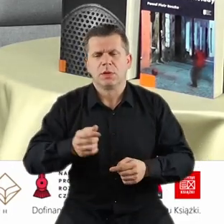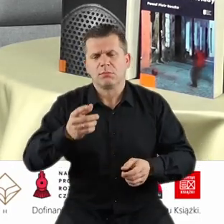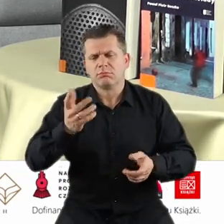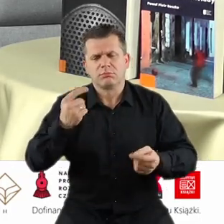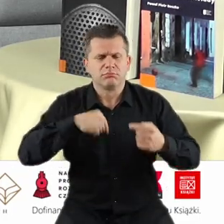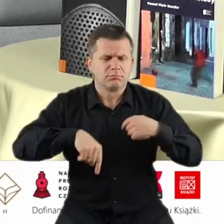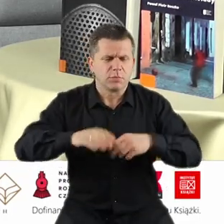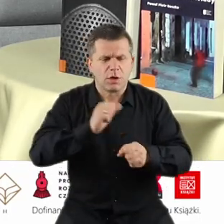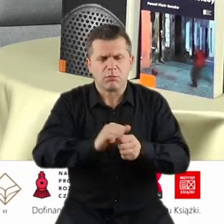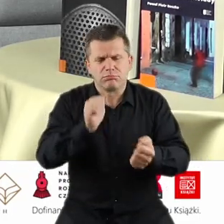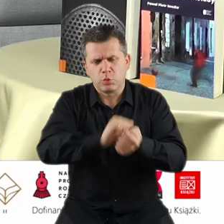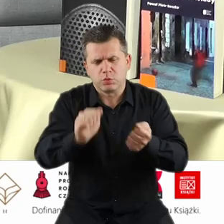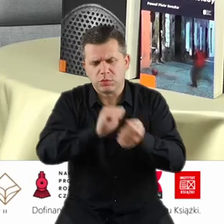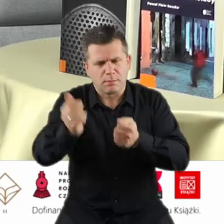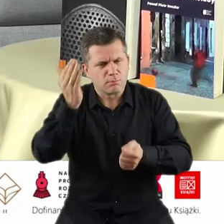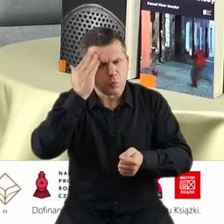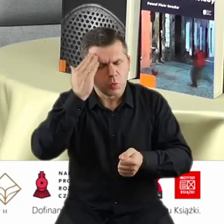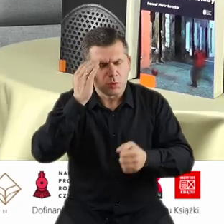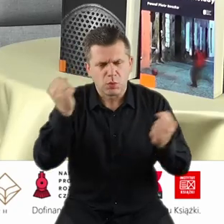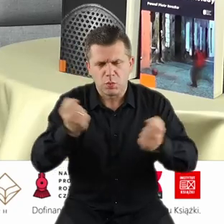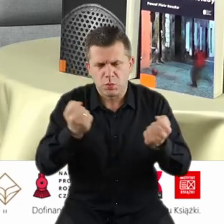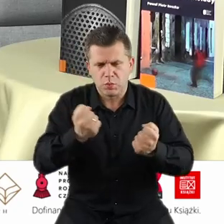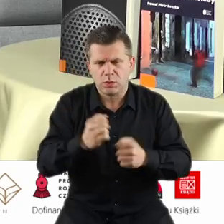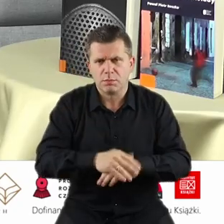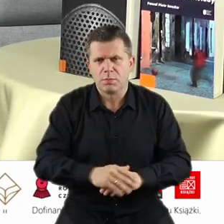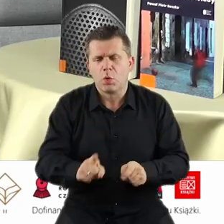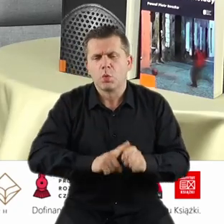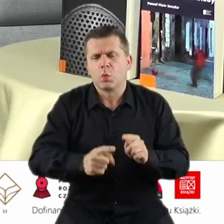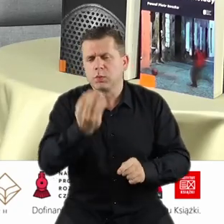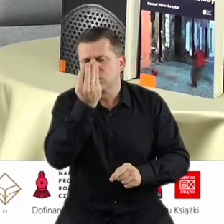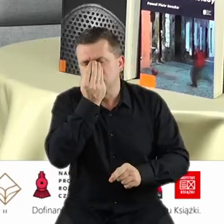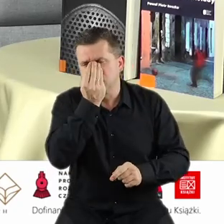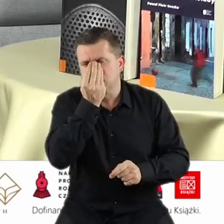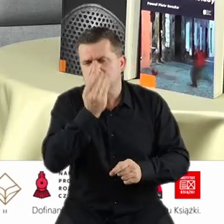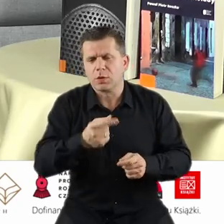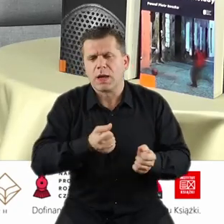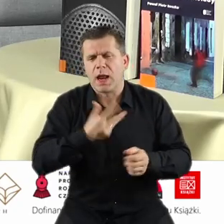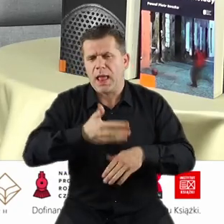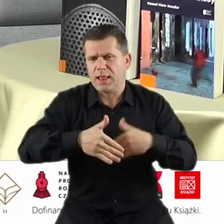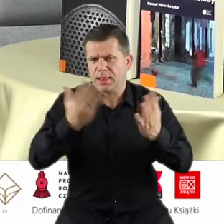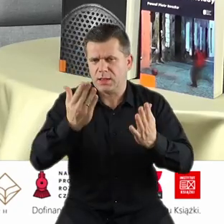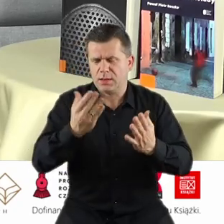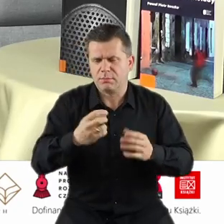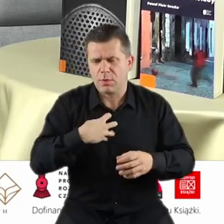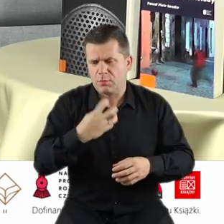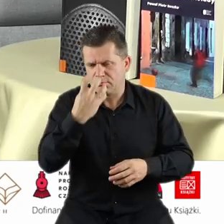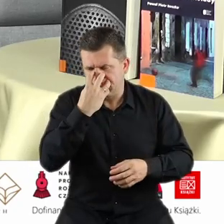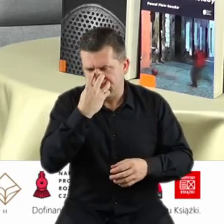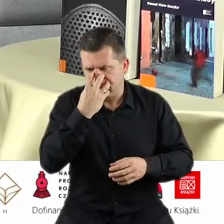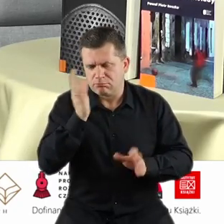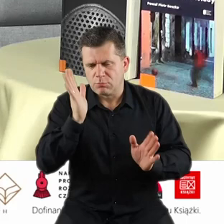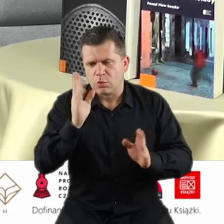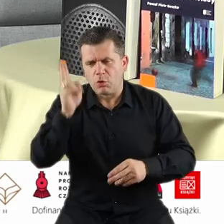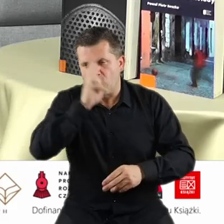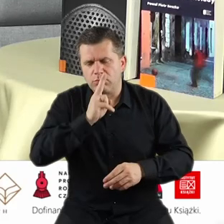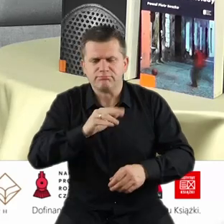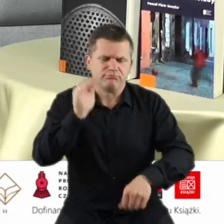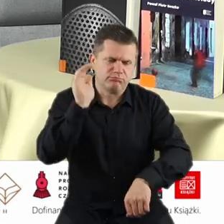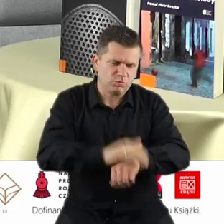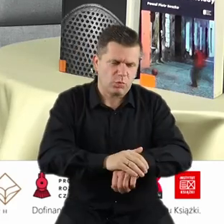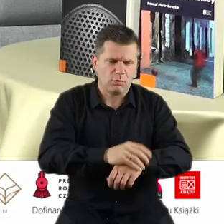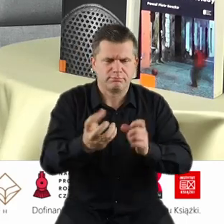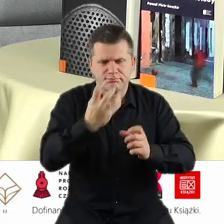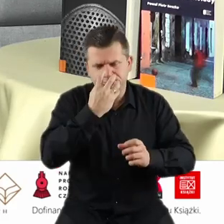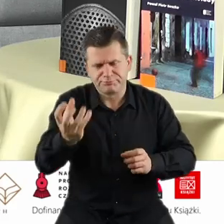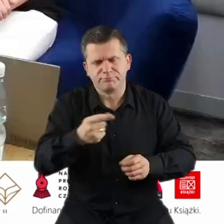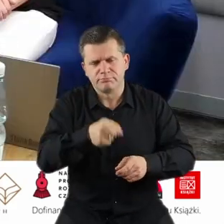rozległych obrażeń mózgu. Był podtrzymywany sztucznie przy życiu kilka dni. W końcu tą aparaturę odłączono. Rodzice zgodzili się na to, żeby te